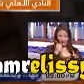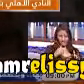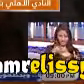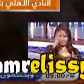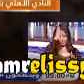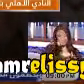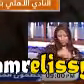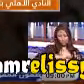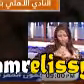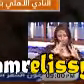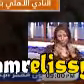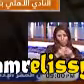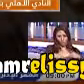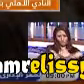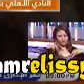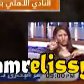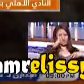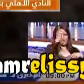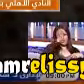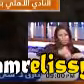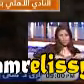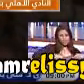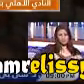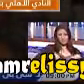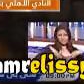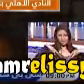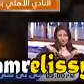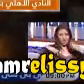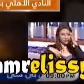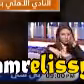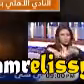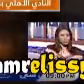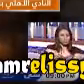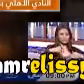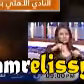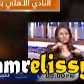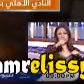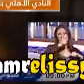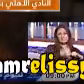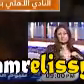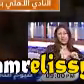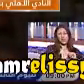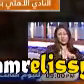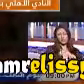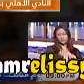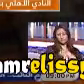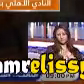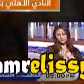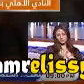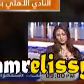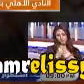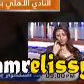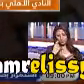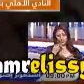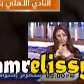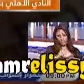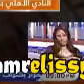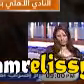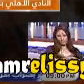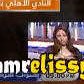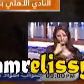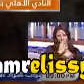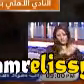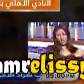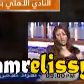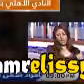الحكم ربما رضي به البعض وكان ابرزهم الكابوهات او قاده الالتراس والذين حثوا اعضاء